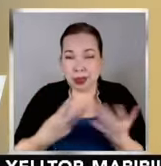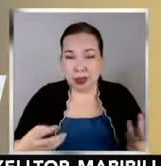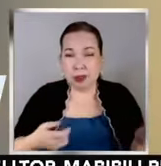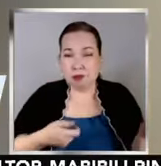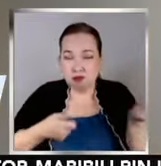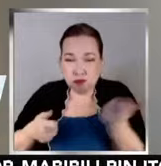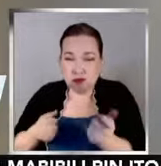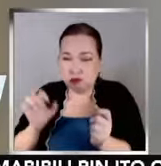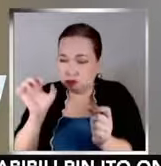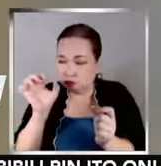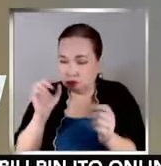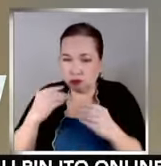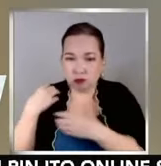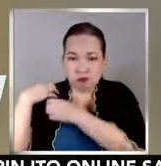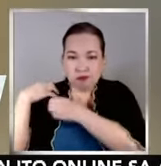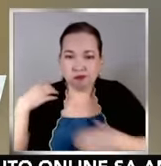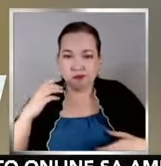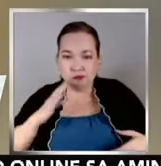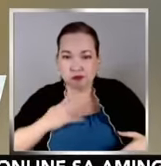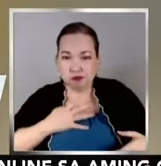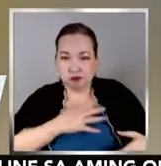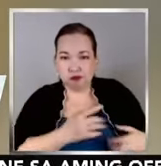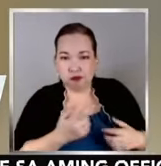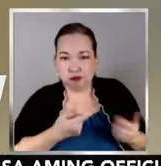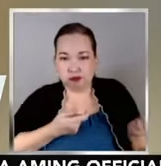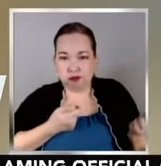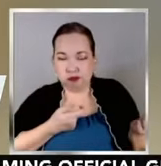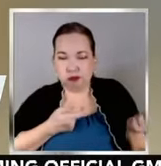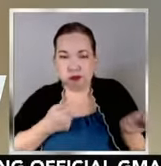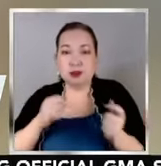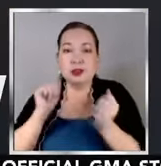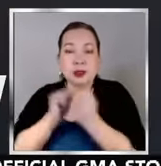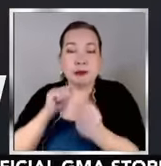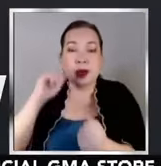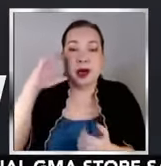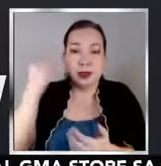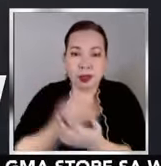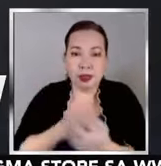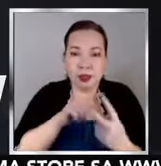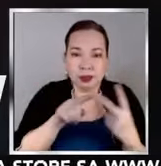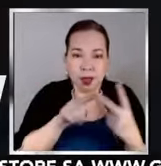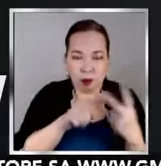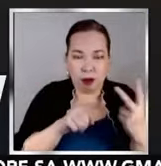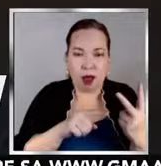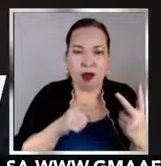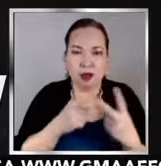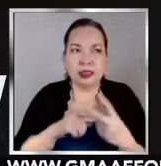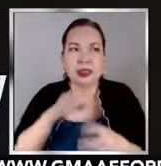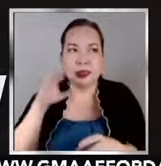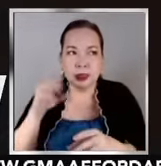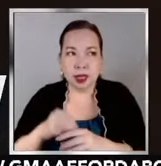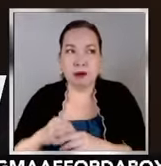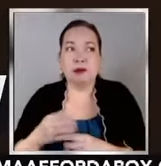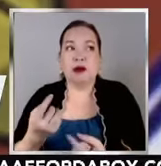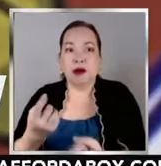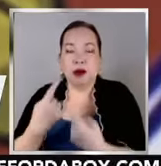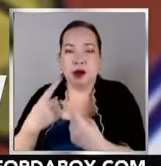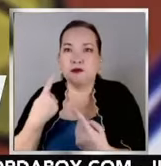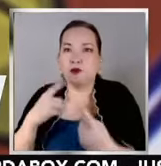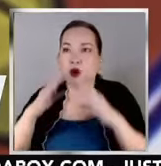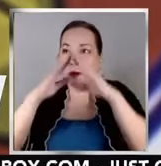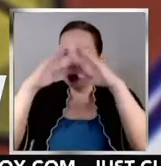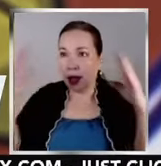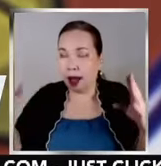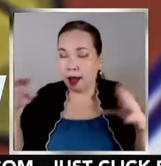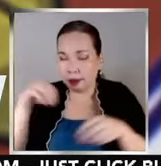Teves, kundi pati ang kanyang mga anak na sina Kurt Matthew at Axel, nakasama sa respondent sa search warrant. Matapos